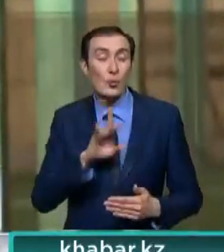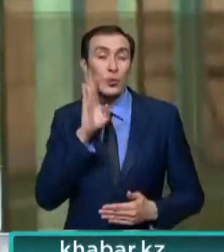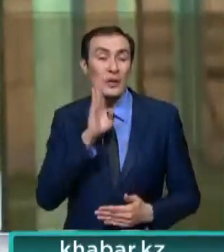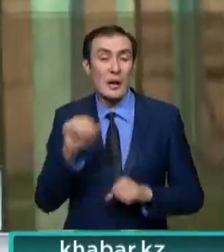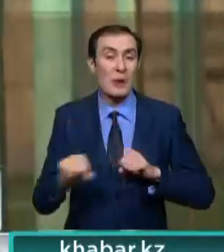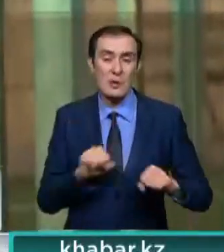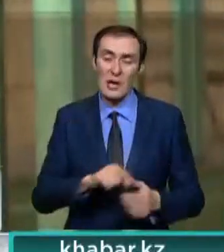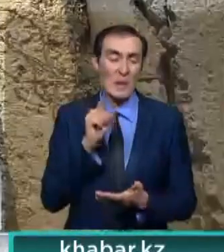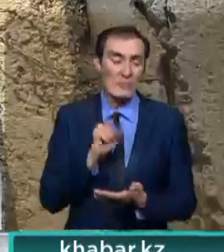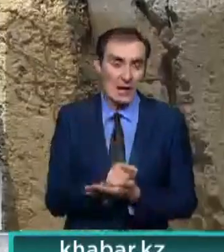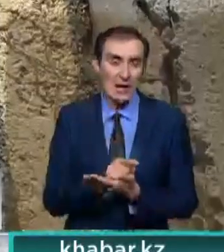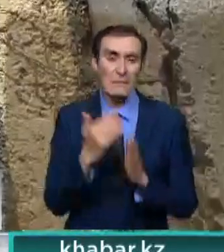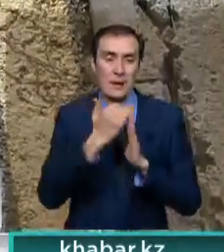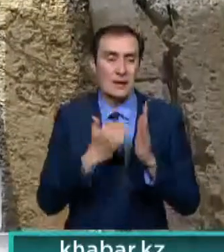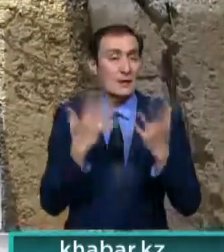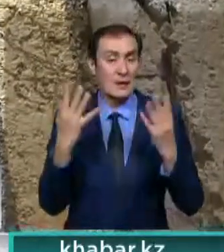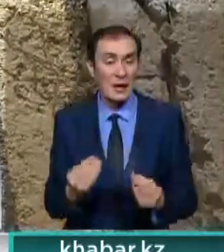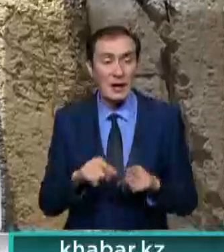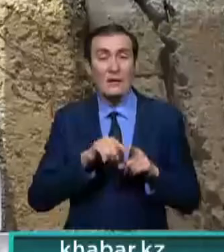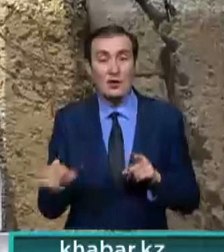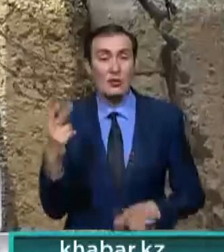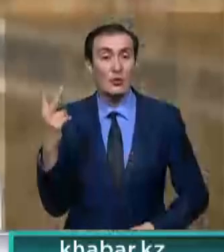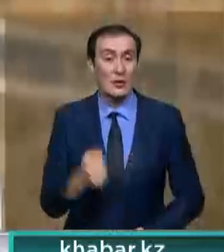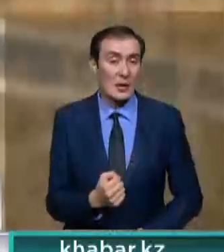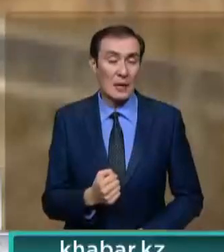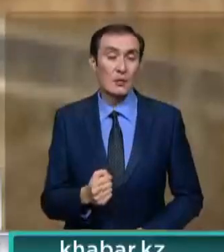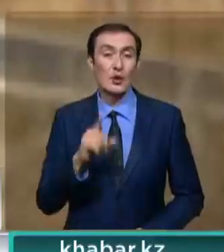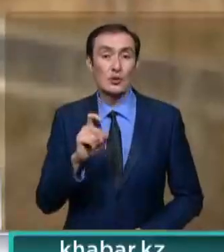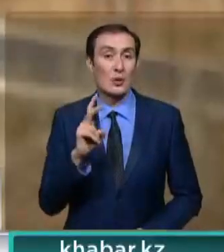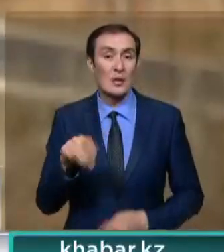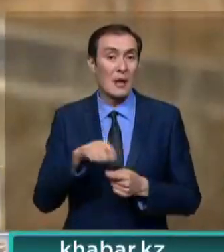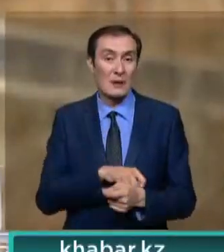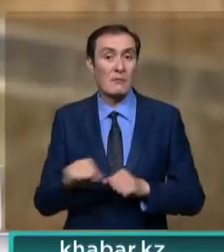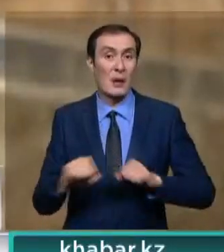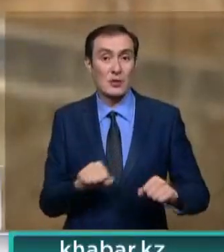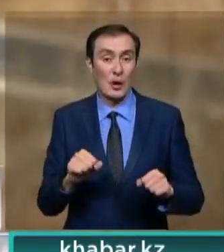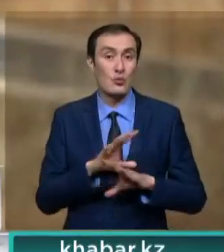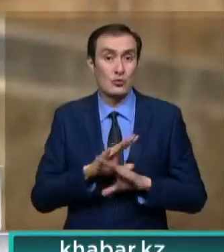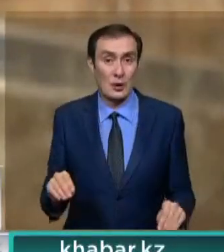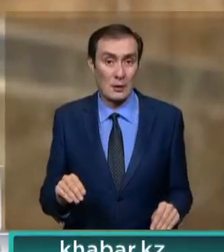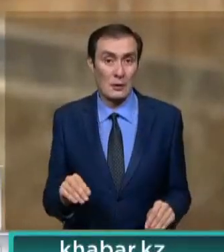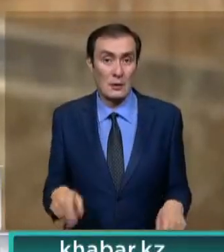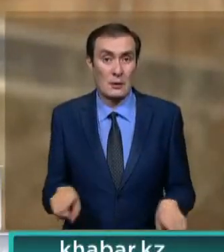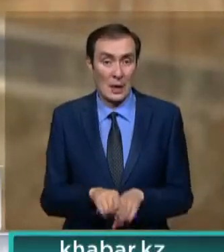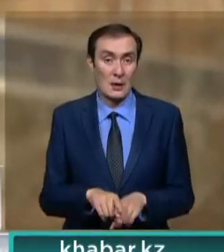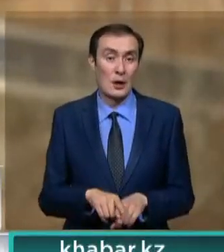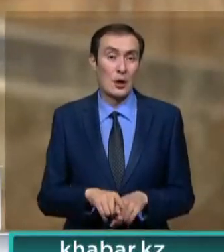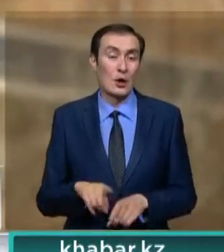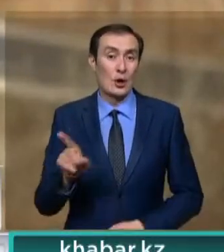для него – обязательная часть распорядка дня. В течение двух недель мы 100 километров как бы пробежали. Так, в связи с тем,